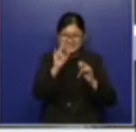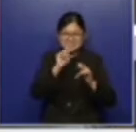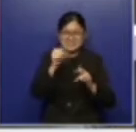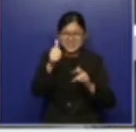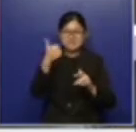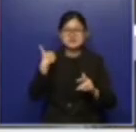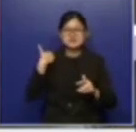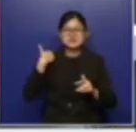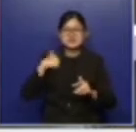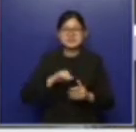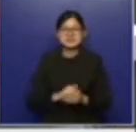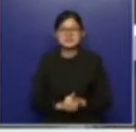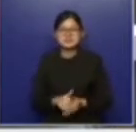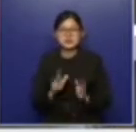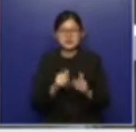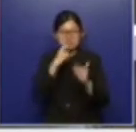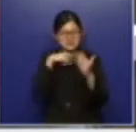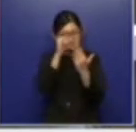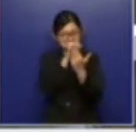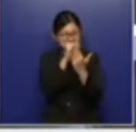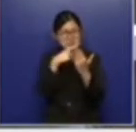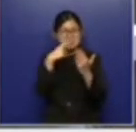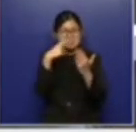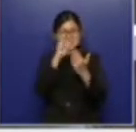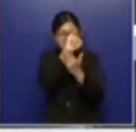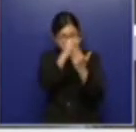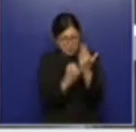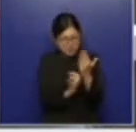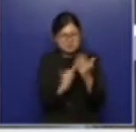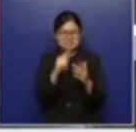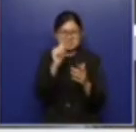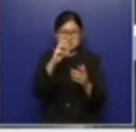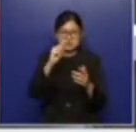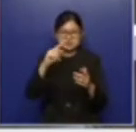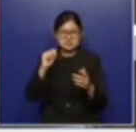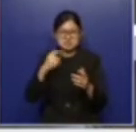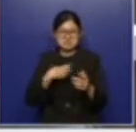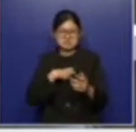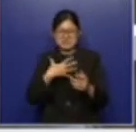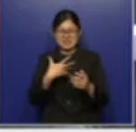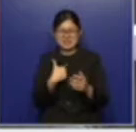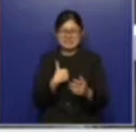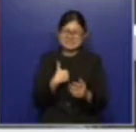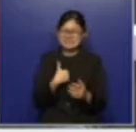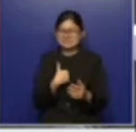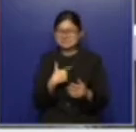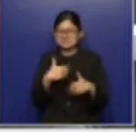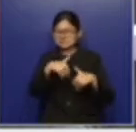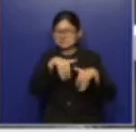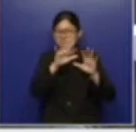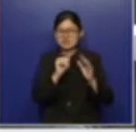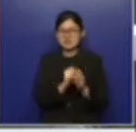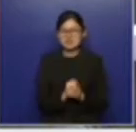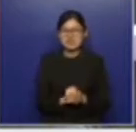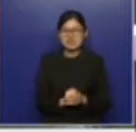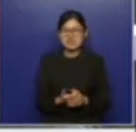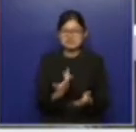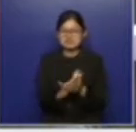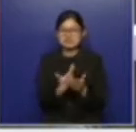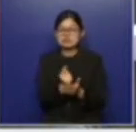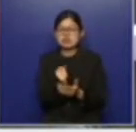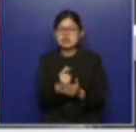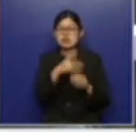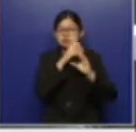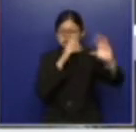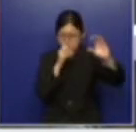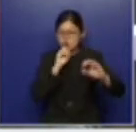ที่ก็อยู่ชายขอบที่ท่านบอกว่าทำไม่ได้ TOT ไม่อยากทำพูดง่ายคือ TOT ก็งองแงก็พี่เล่นให้ผมจ่ายตังค์ไปก่อนสุ